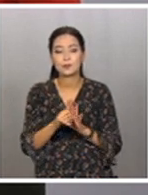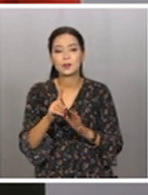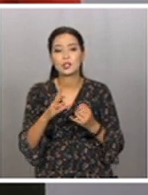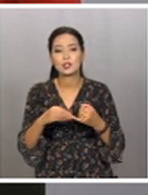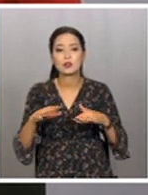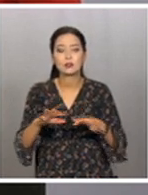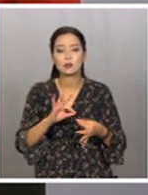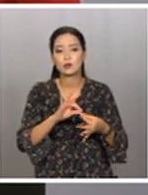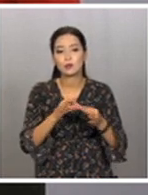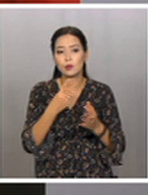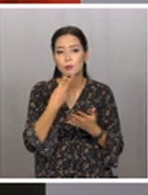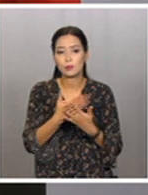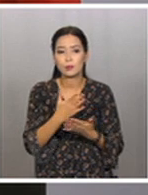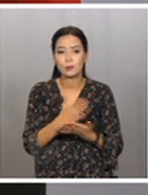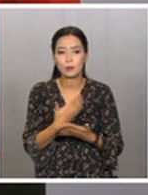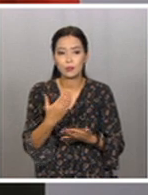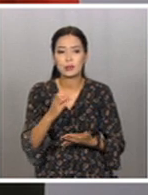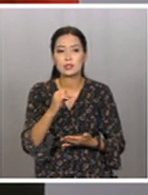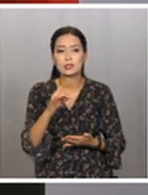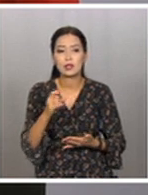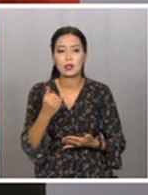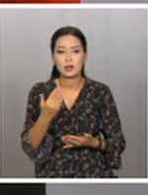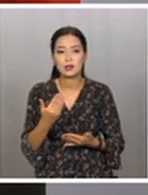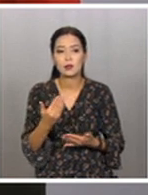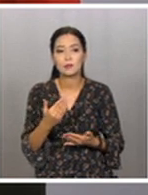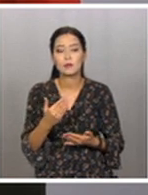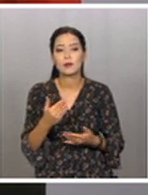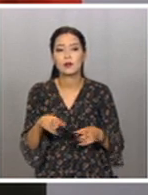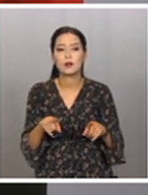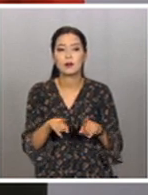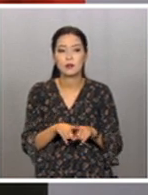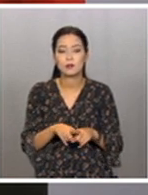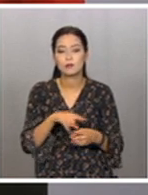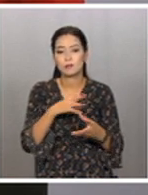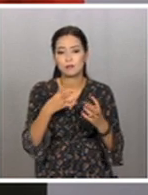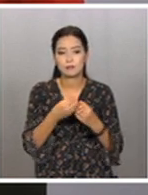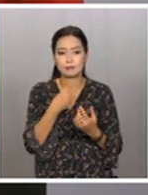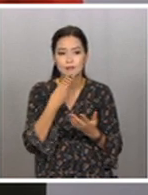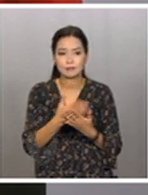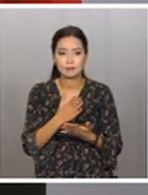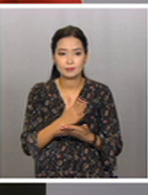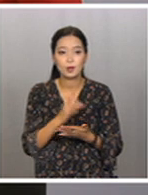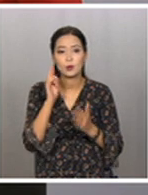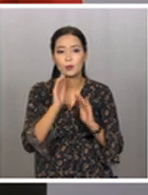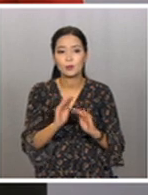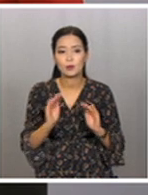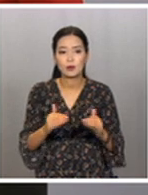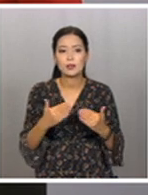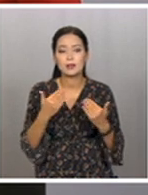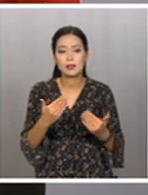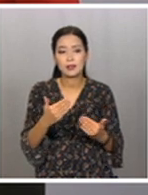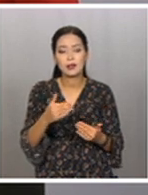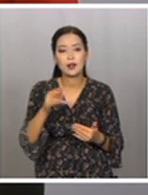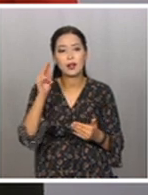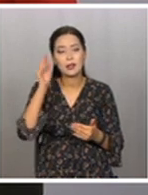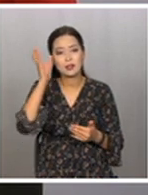тиек етеді. Оның сараға тең еместігін мырзаң деп кекетіп сөйлейді. Оқушылар, міне айтыстың